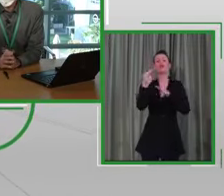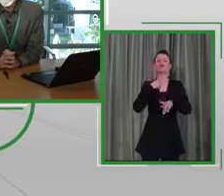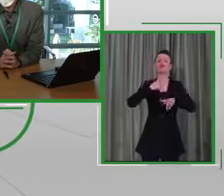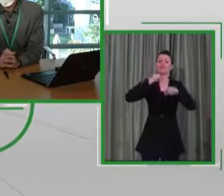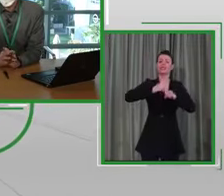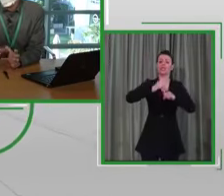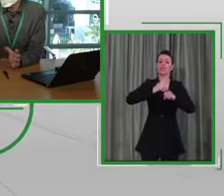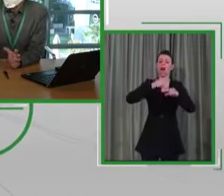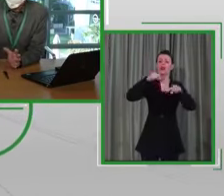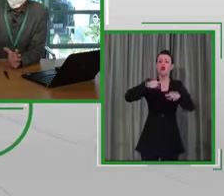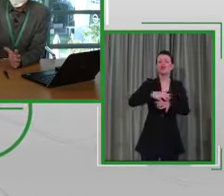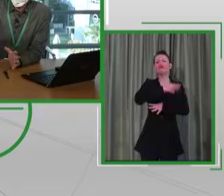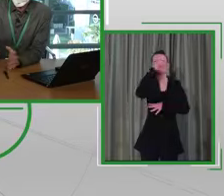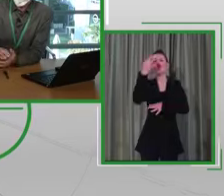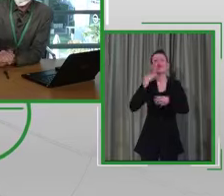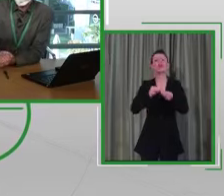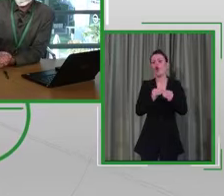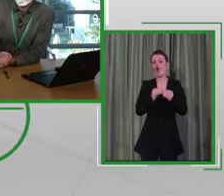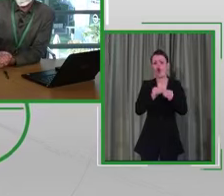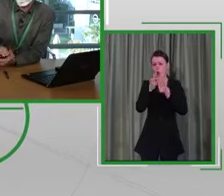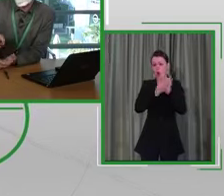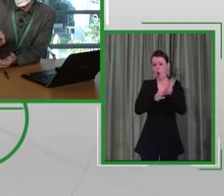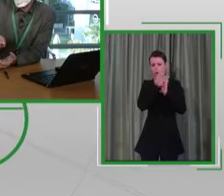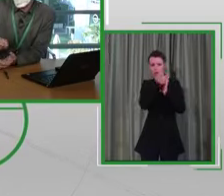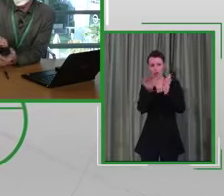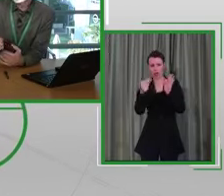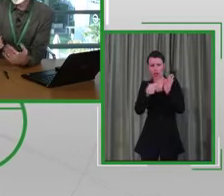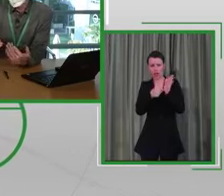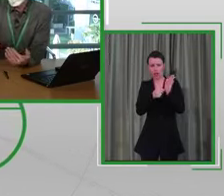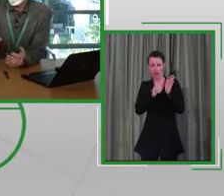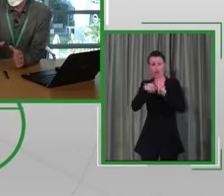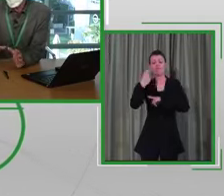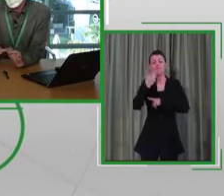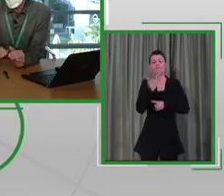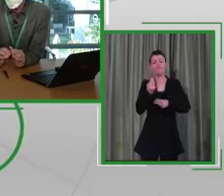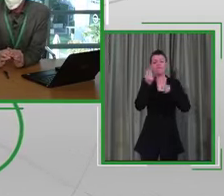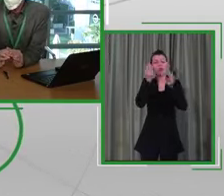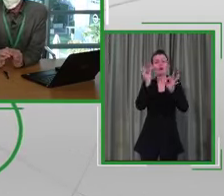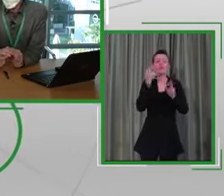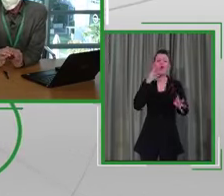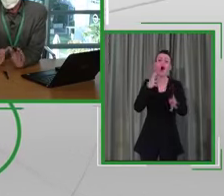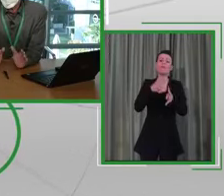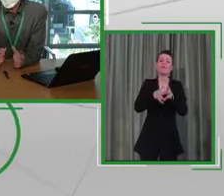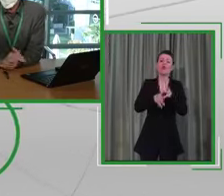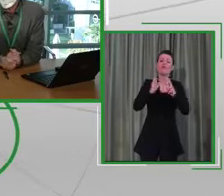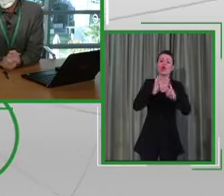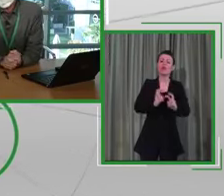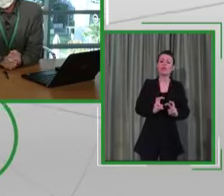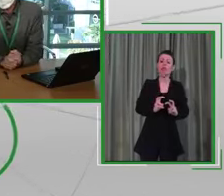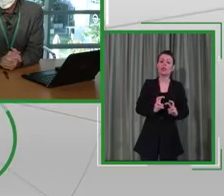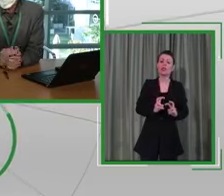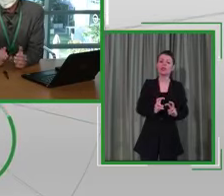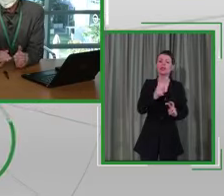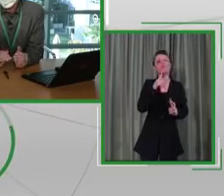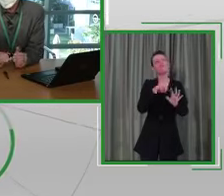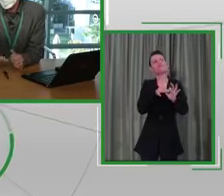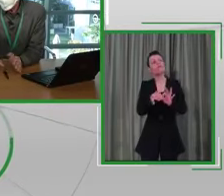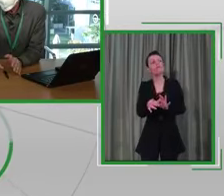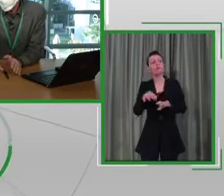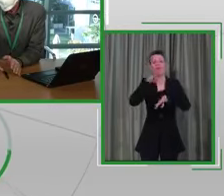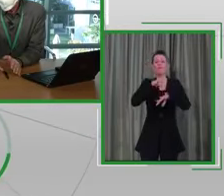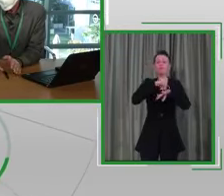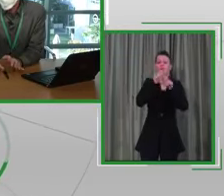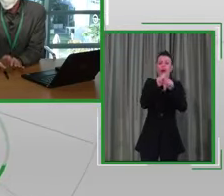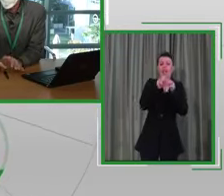di oggi e poi faremo alcuni approfondì approfondimenti anche riguardo a come questa pandemia si sta sviluppando